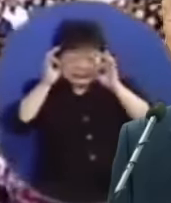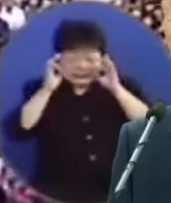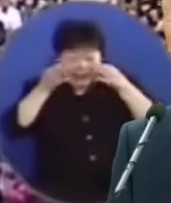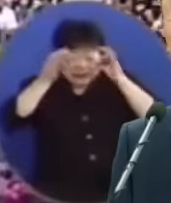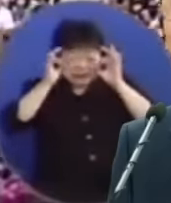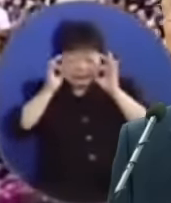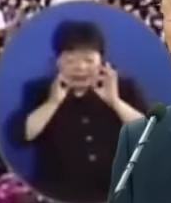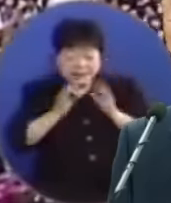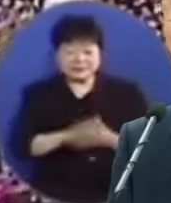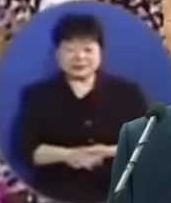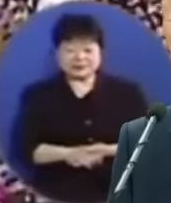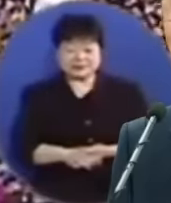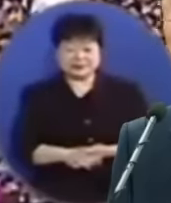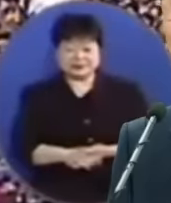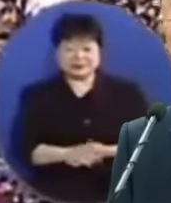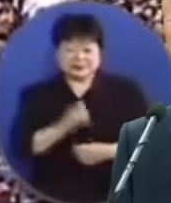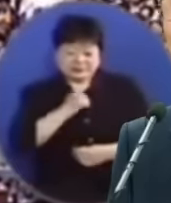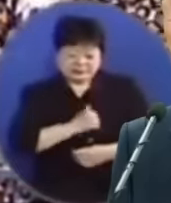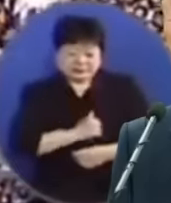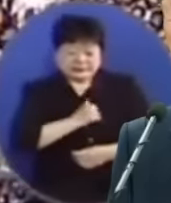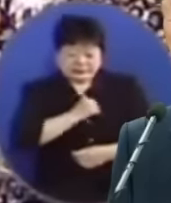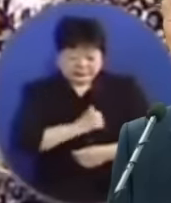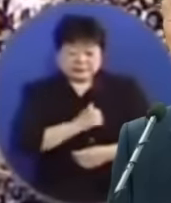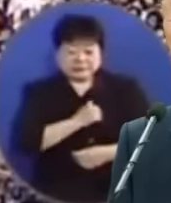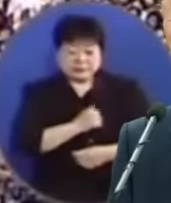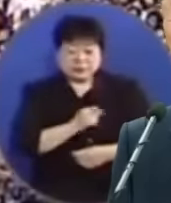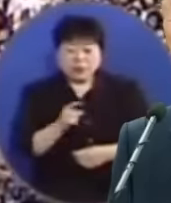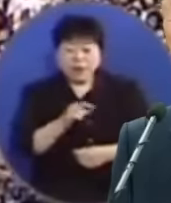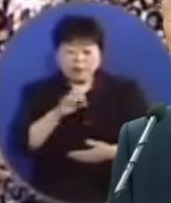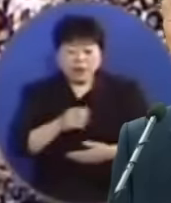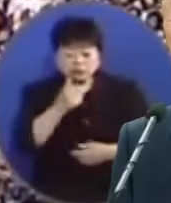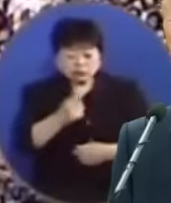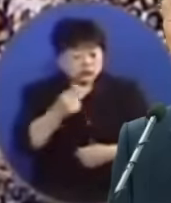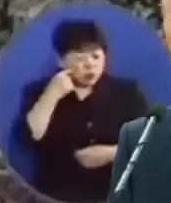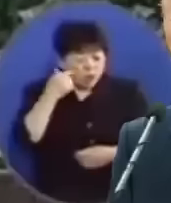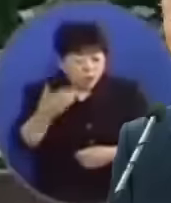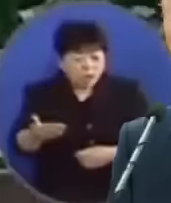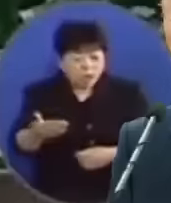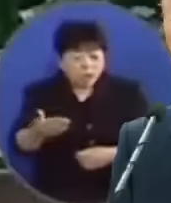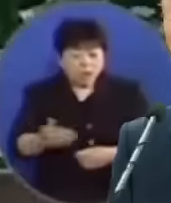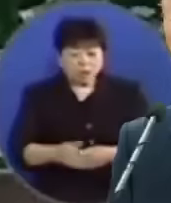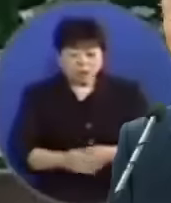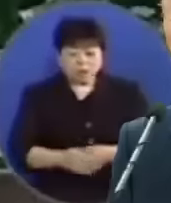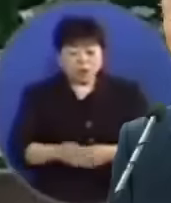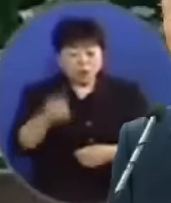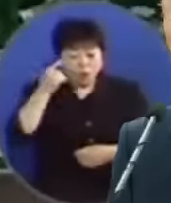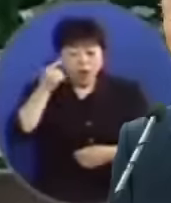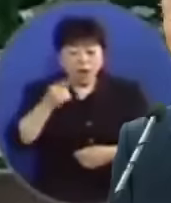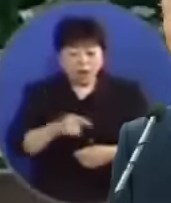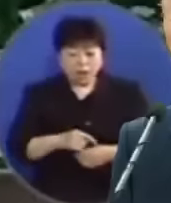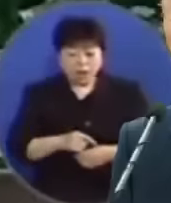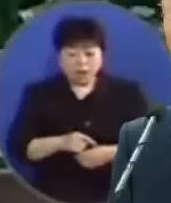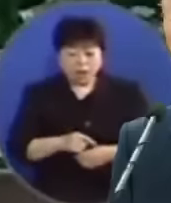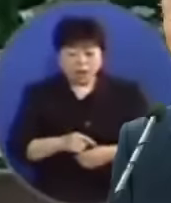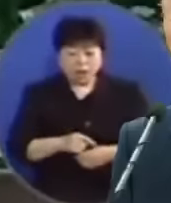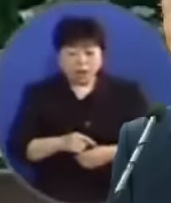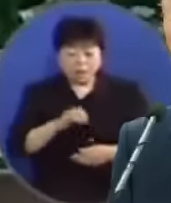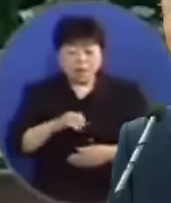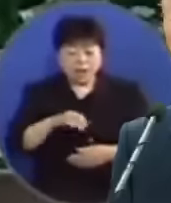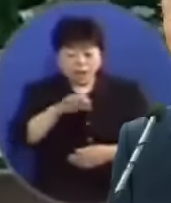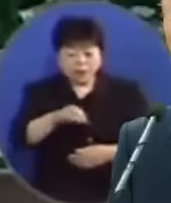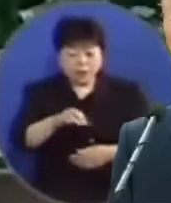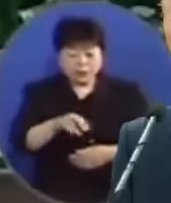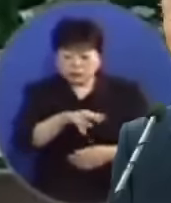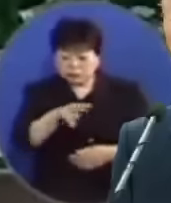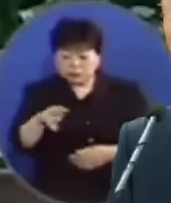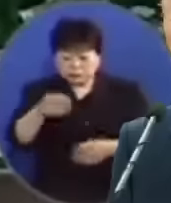흘리면서 몇 시간이고 서 있습니다. 빵 주인이 나와서 너 왜 빵 가게에서 빵 진열장을